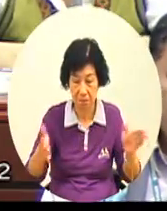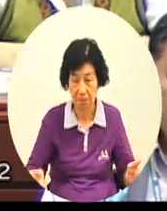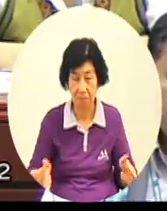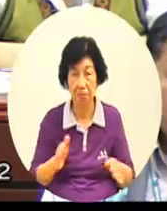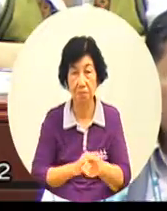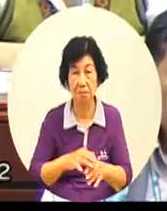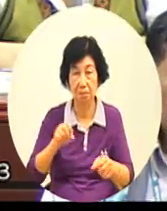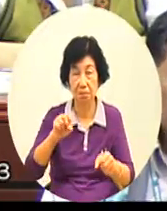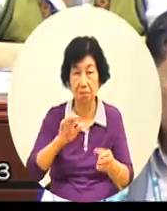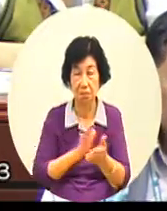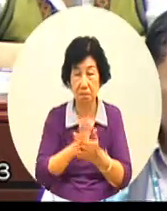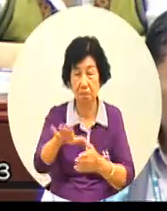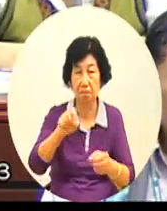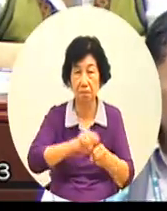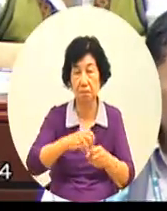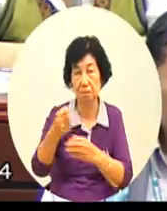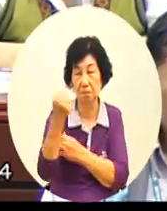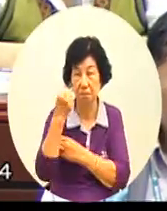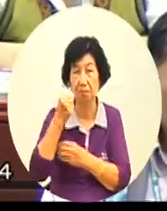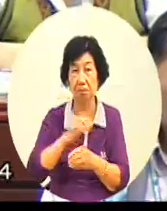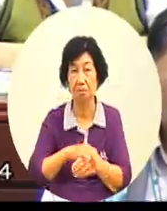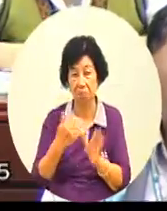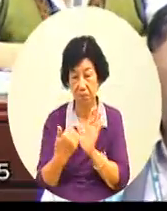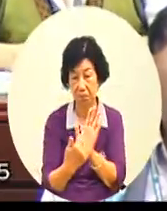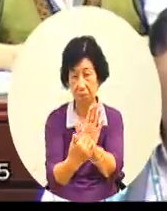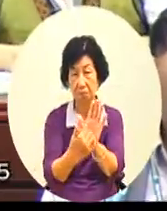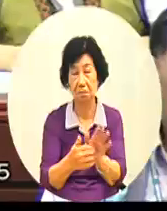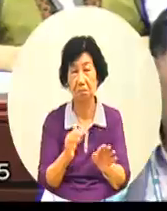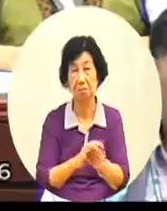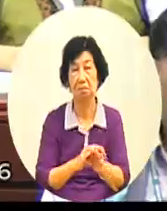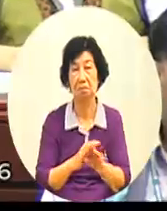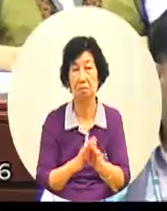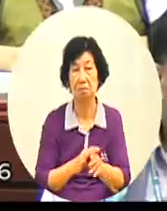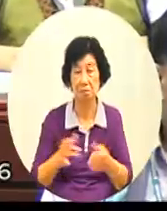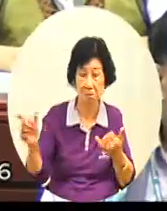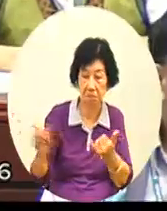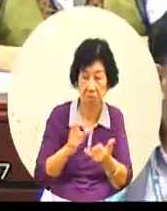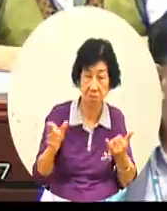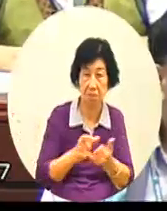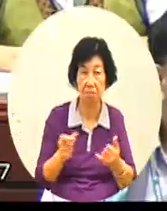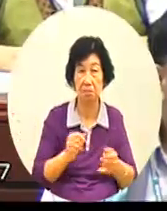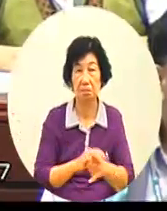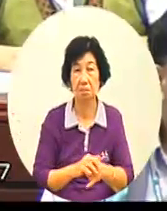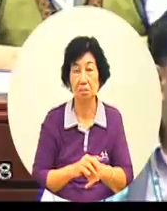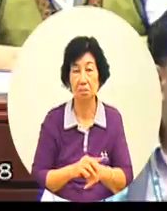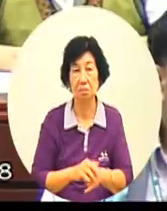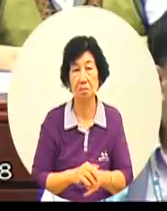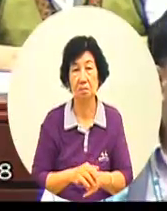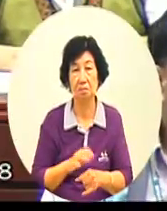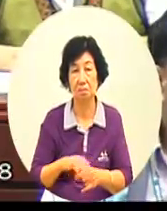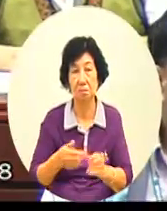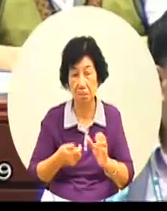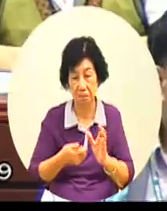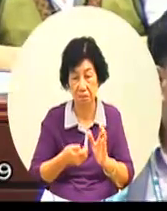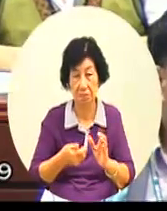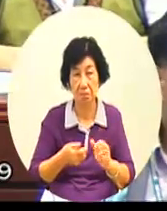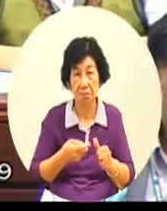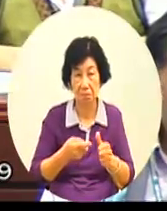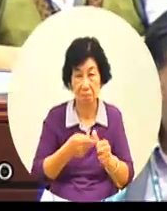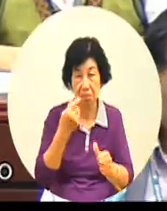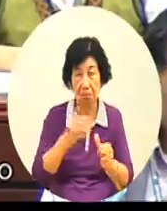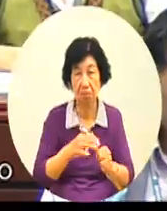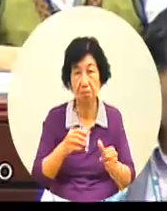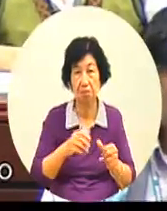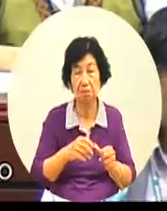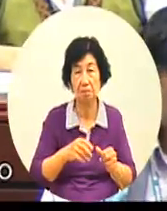在防灾的时候哦，可以做预警的时候，我们就应该是要去先做拆除了。那我们